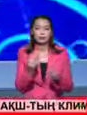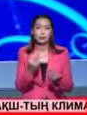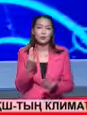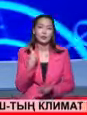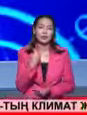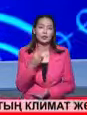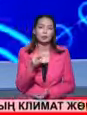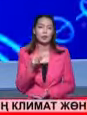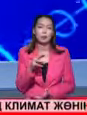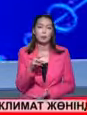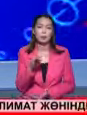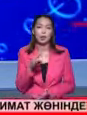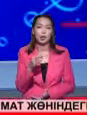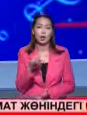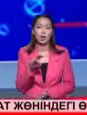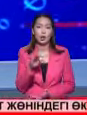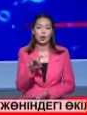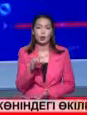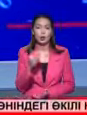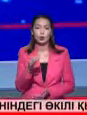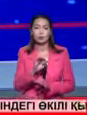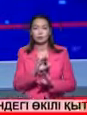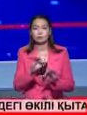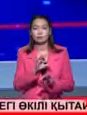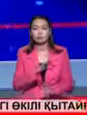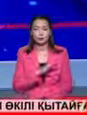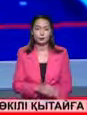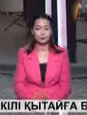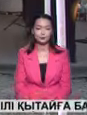әйгілі британдық Chapman Taylor бюросы жасаған. Толығырақ келесі материалда.